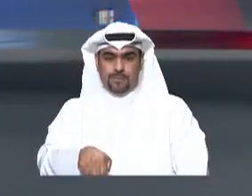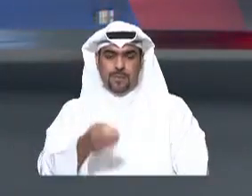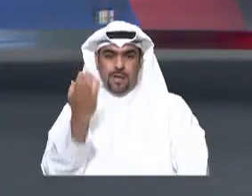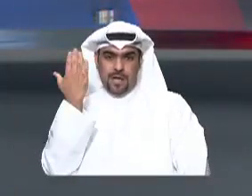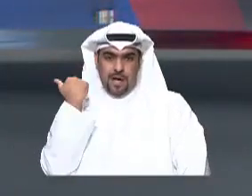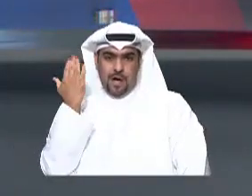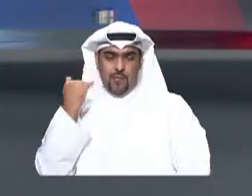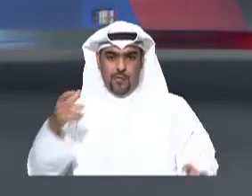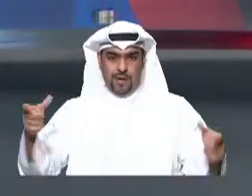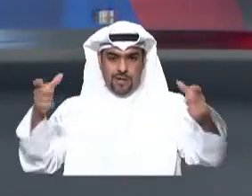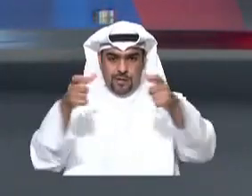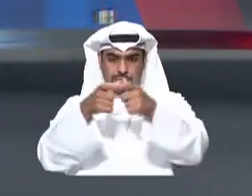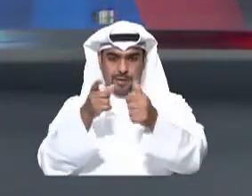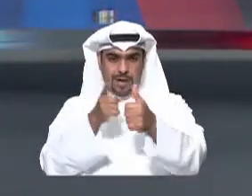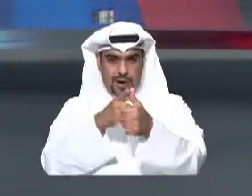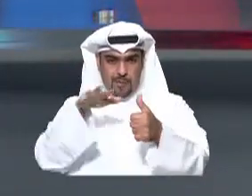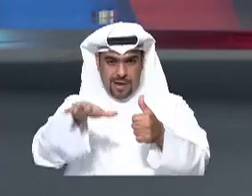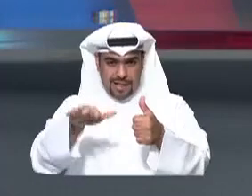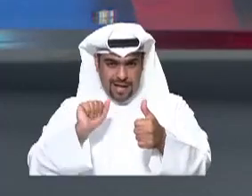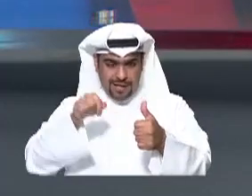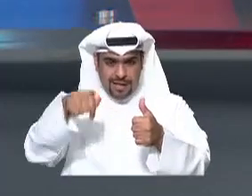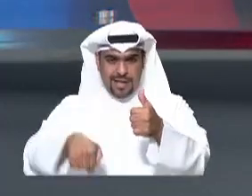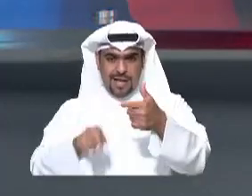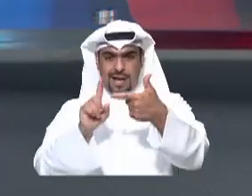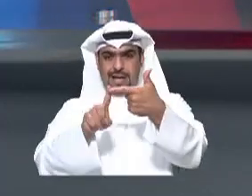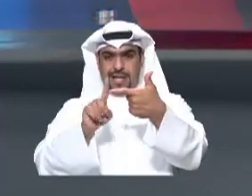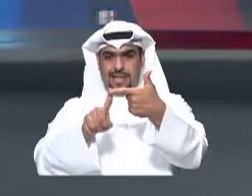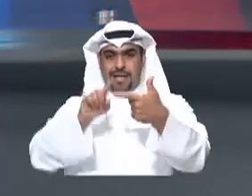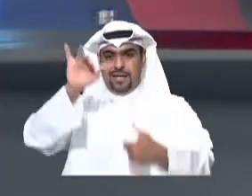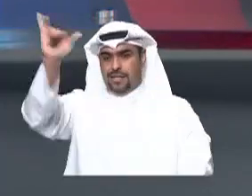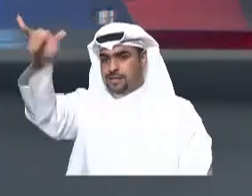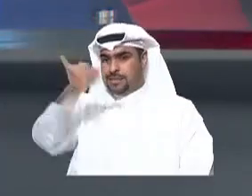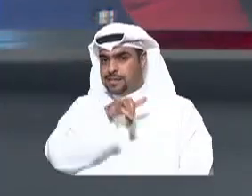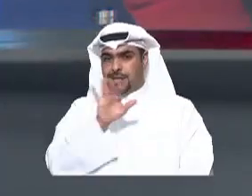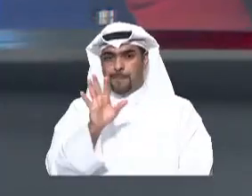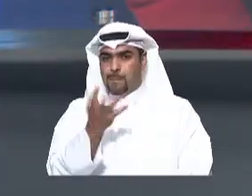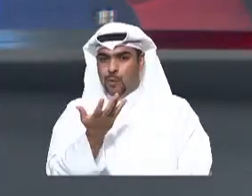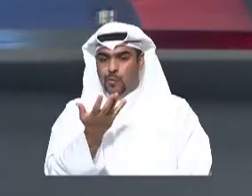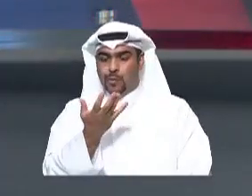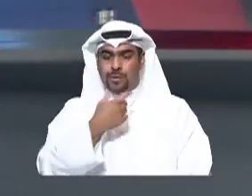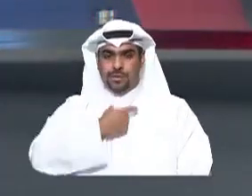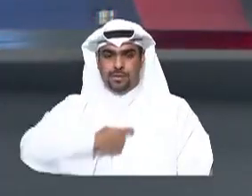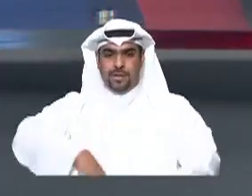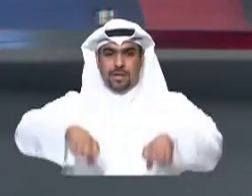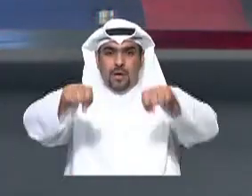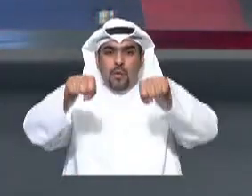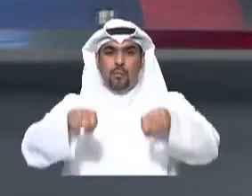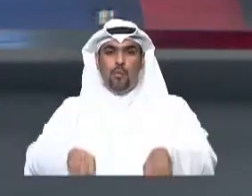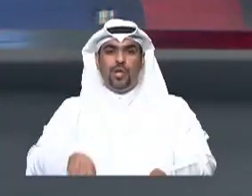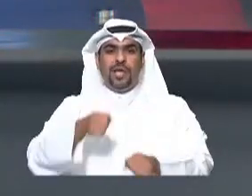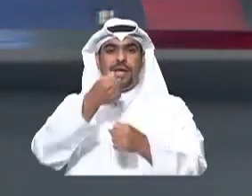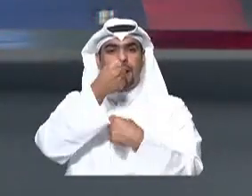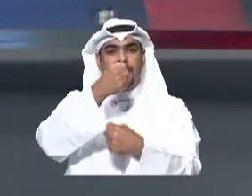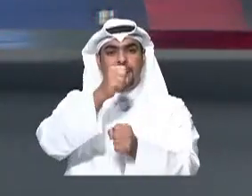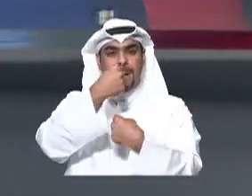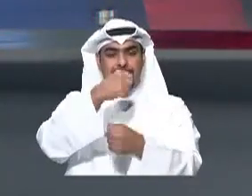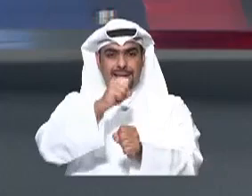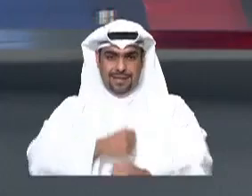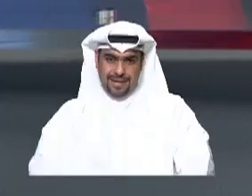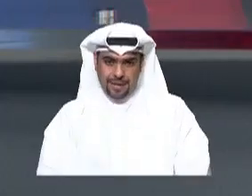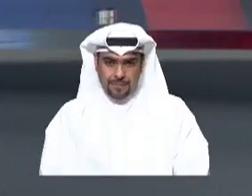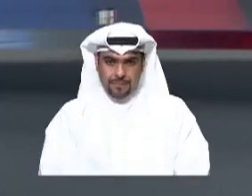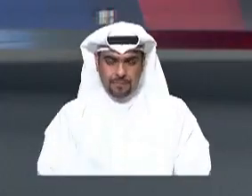التشريعي 13 وبحضور مدير عام بلدية الكويت المهندس أحمد المنفوخي. الجلسة اعتمدت اجتماعات